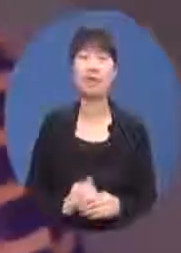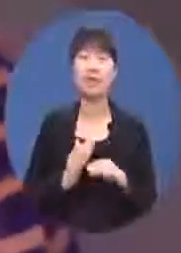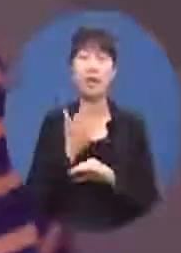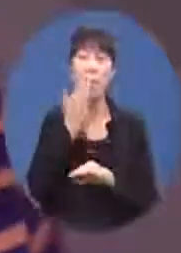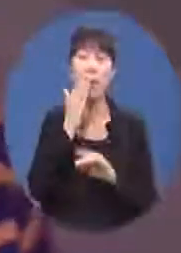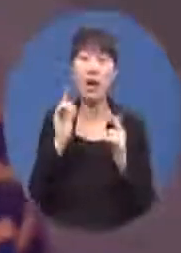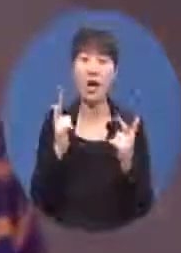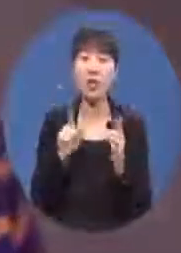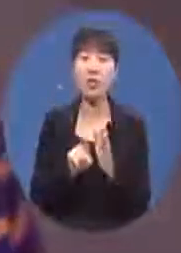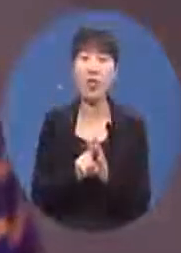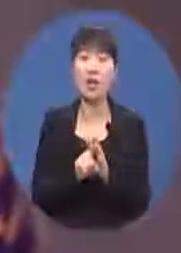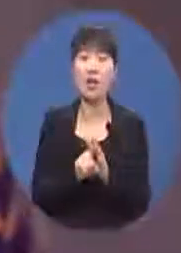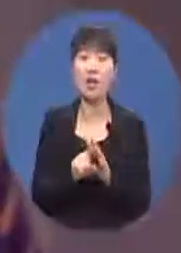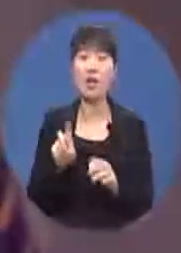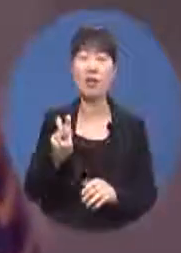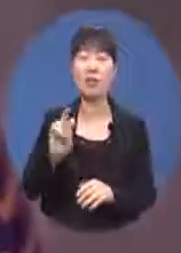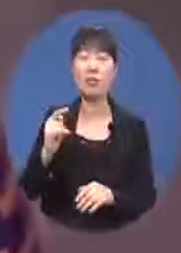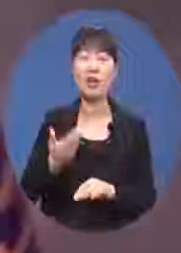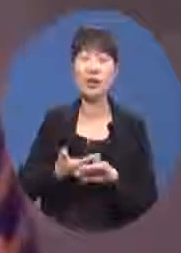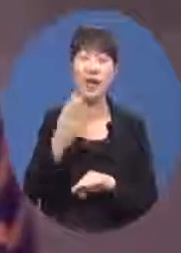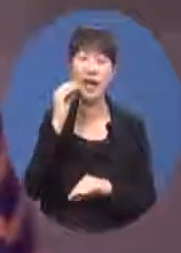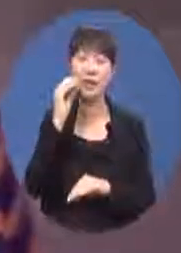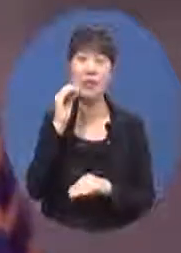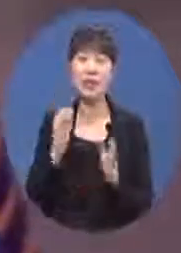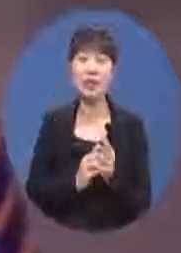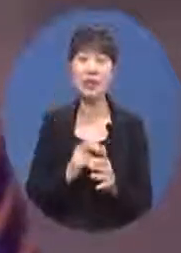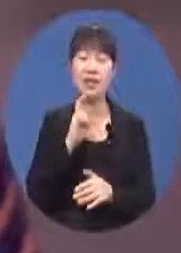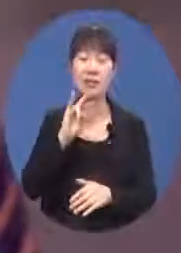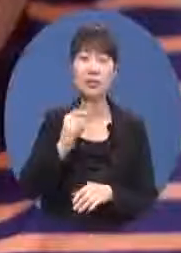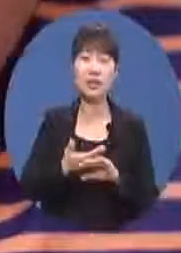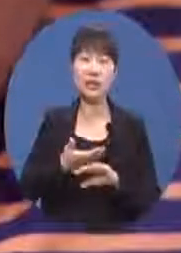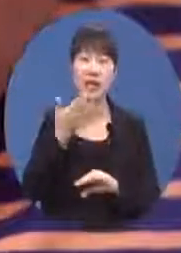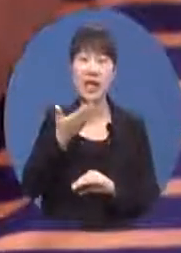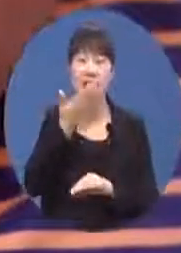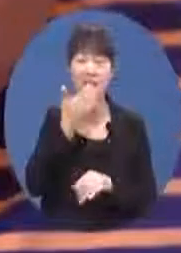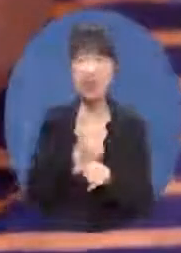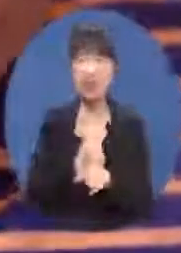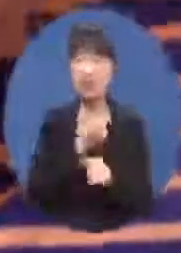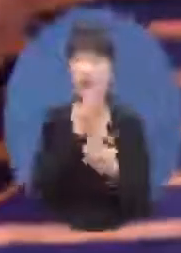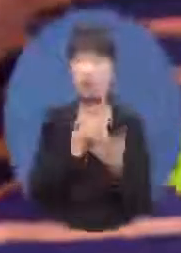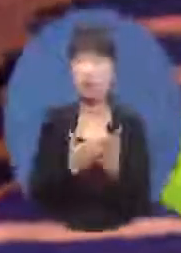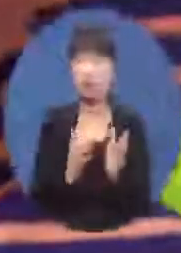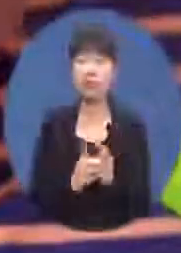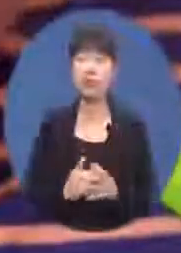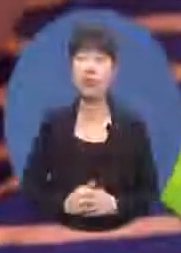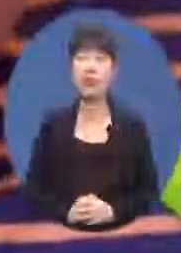과식을 하지 않으려면 20번 이상 씹고 20분 이상 식사를 하는 것이 좋습니다.